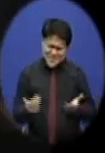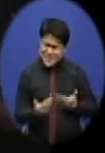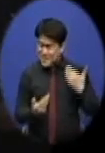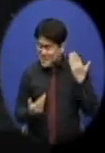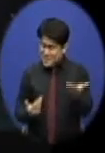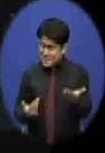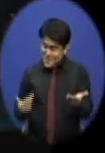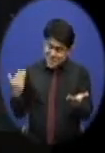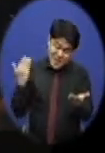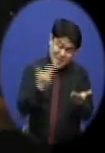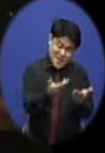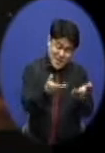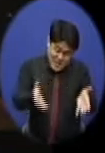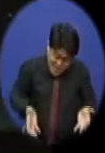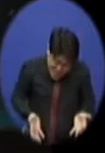바치고 또 바쳐도